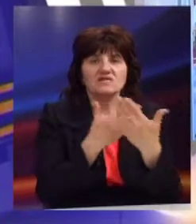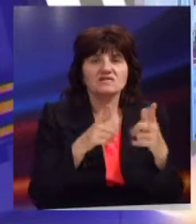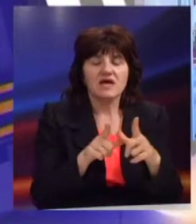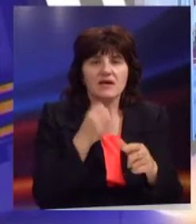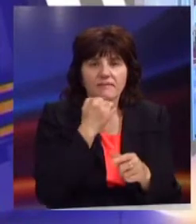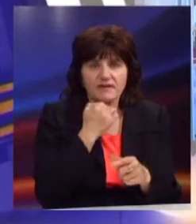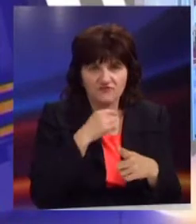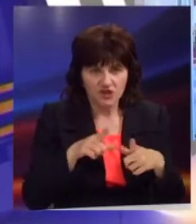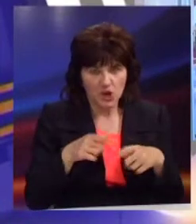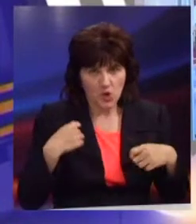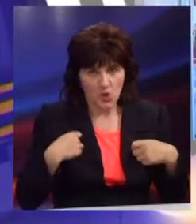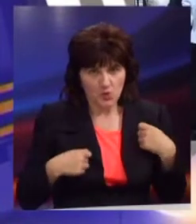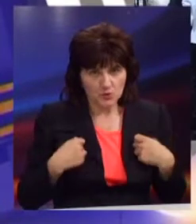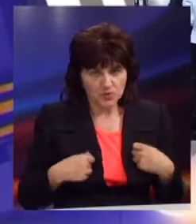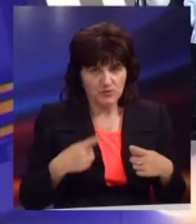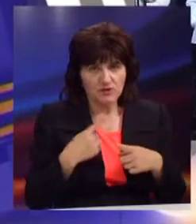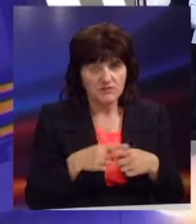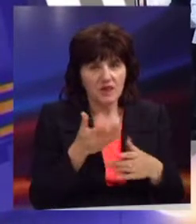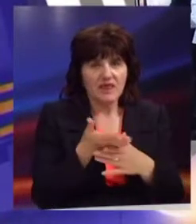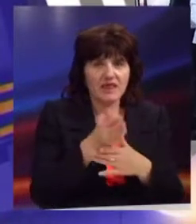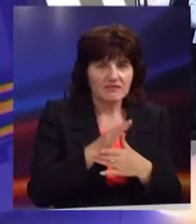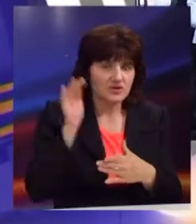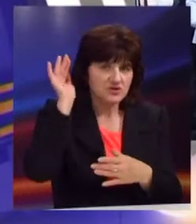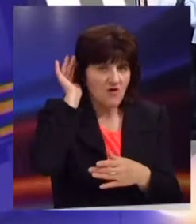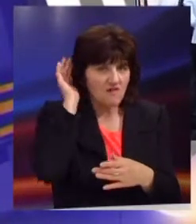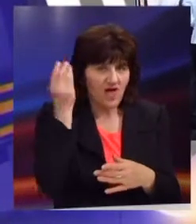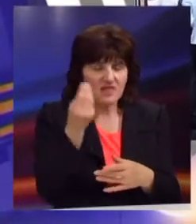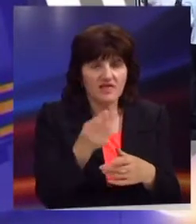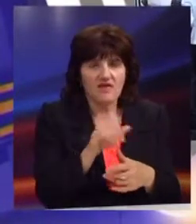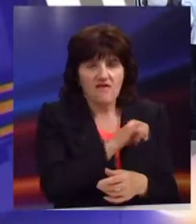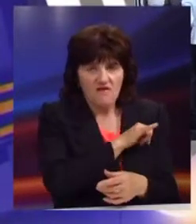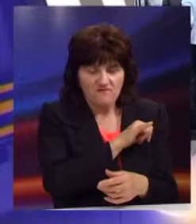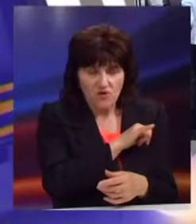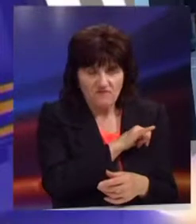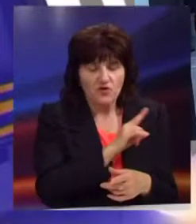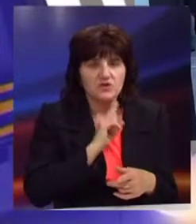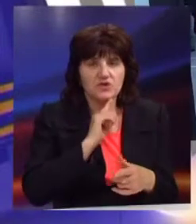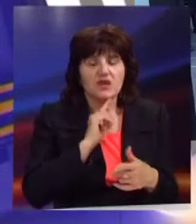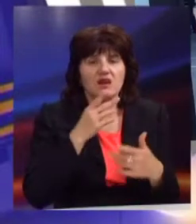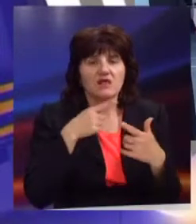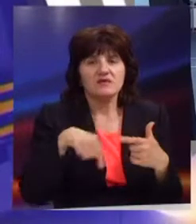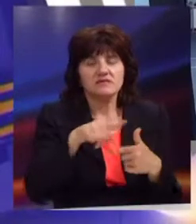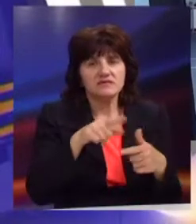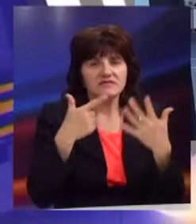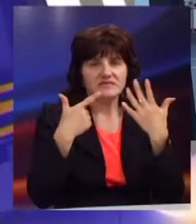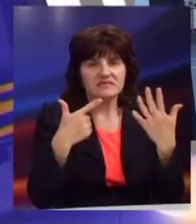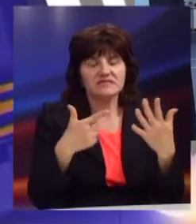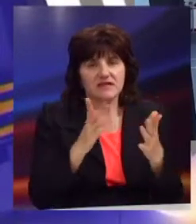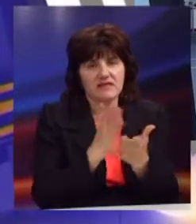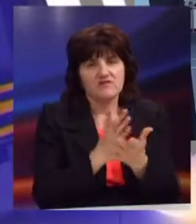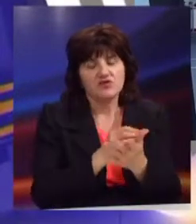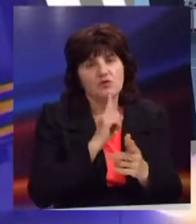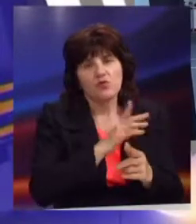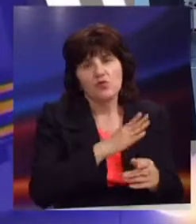je da taj sajam predstavlja izuzetno dostignuće saradnje između vlade Vojvodine i komorskog sistema Vojvodine, te da predstavlja jedan od 7